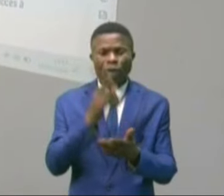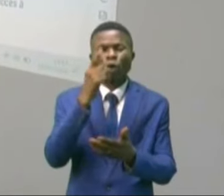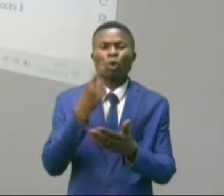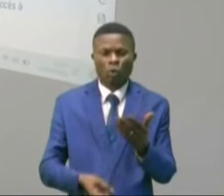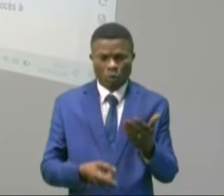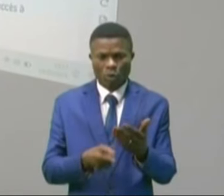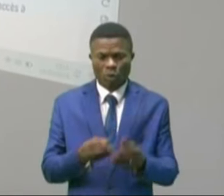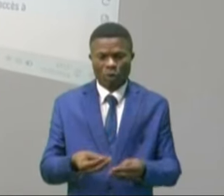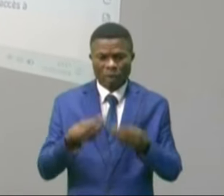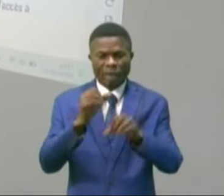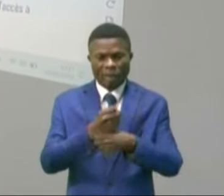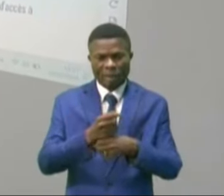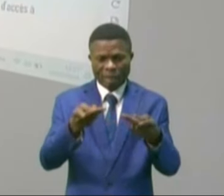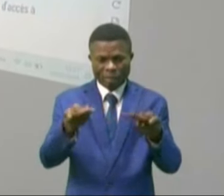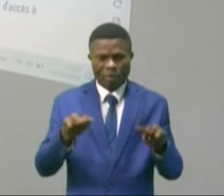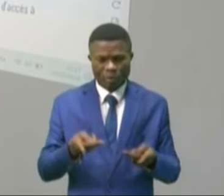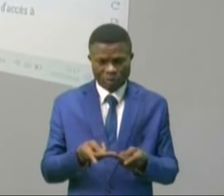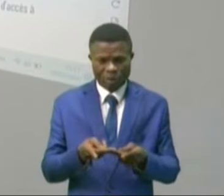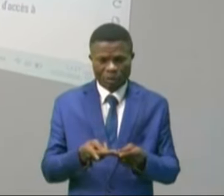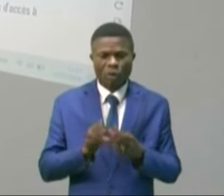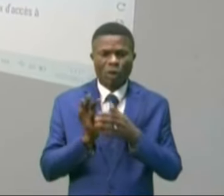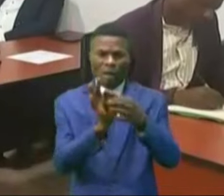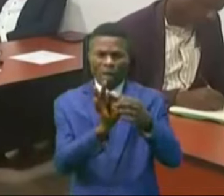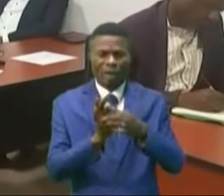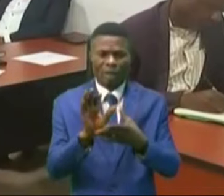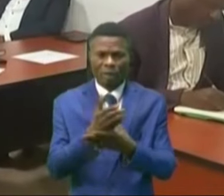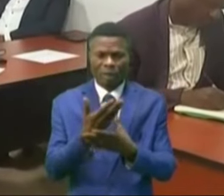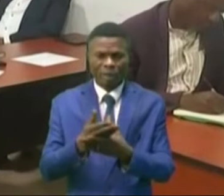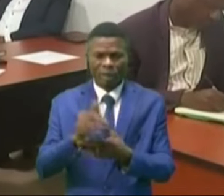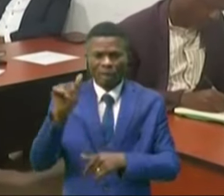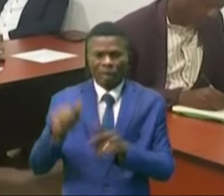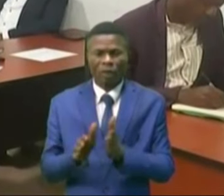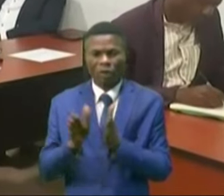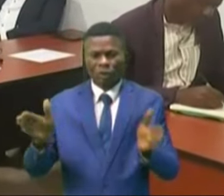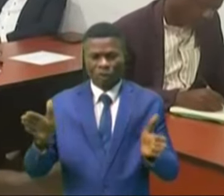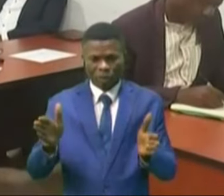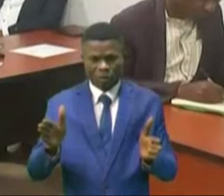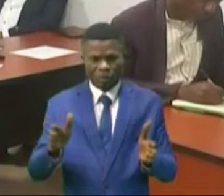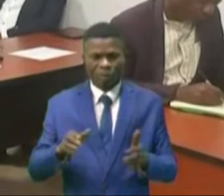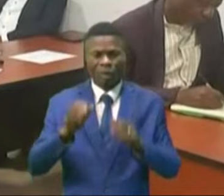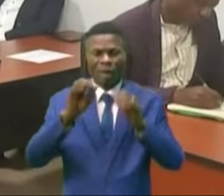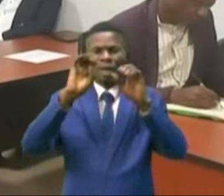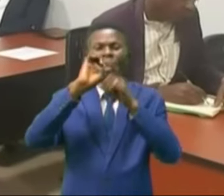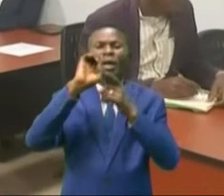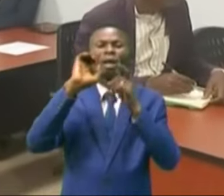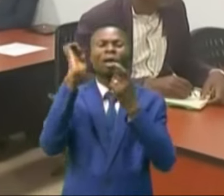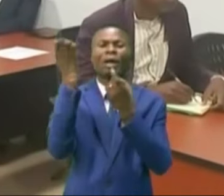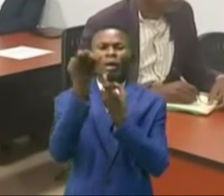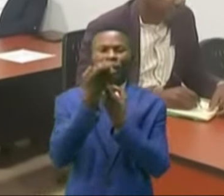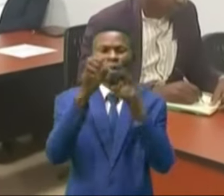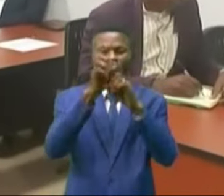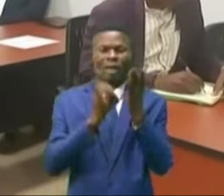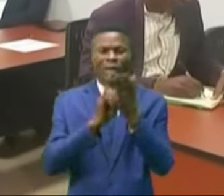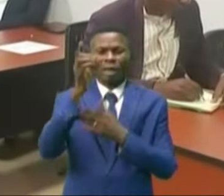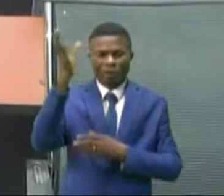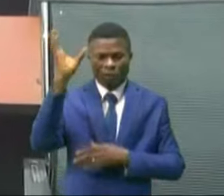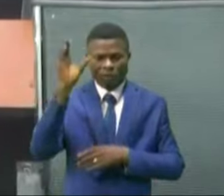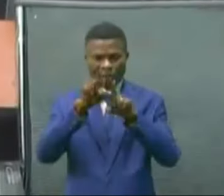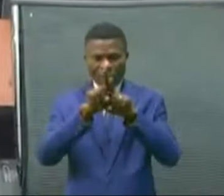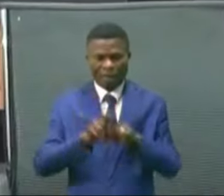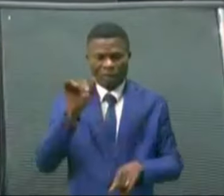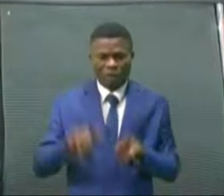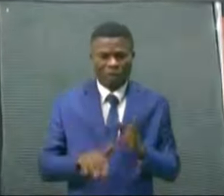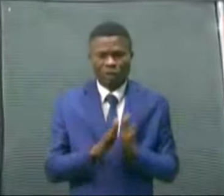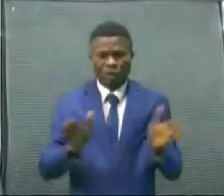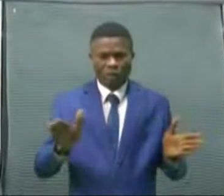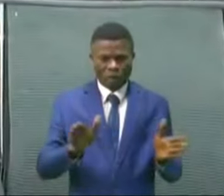de mettre en place un cadre de collaboration entre le secrétariat général de l'environnement et du développement rural et le